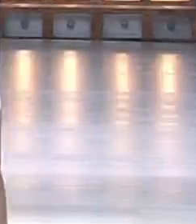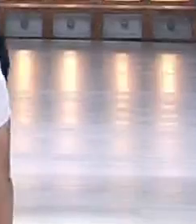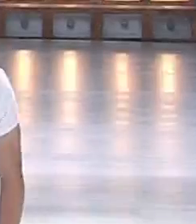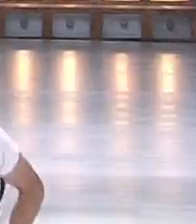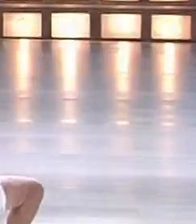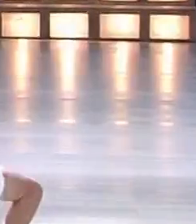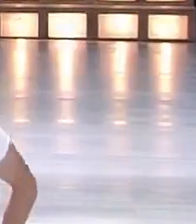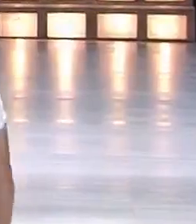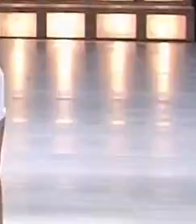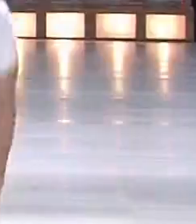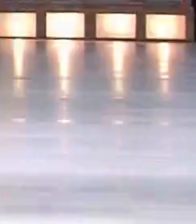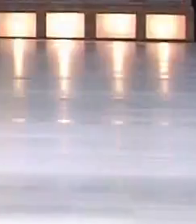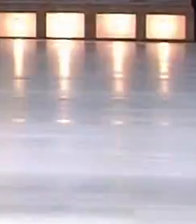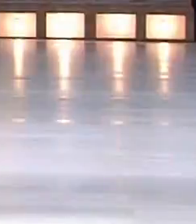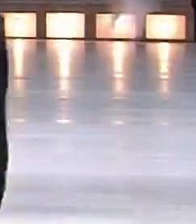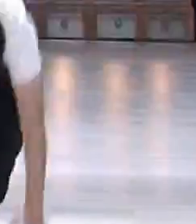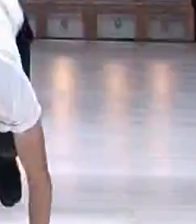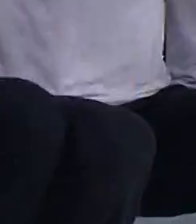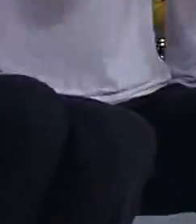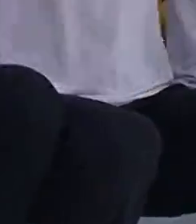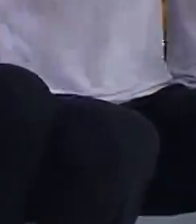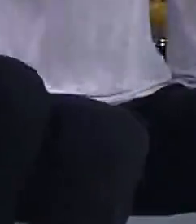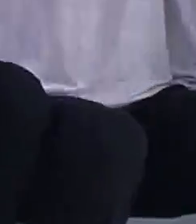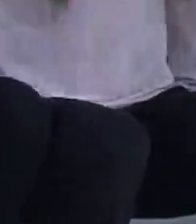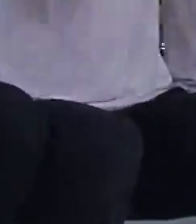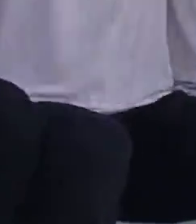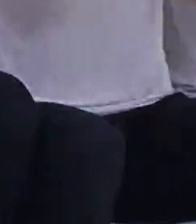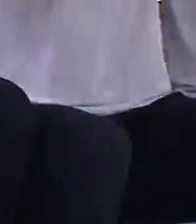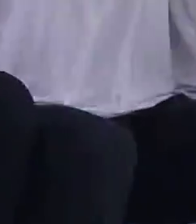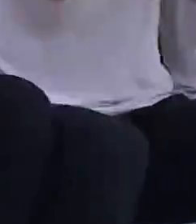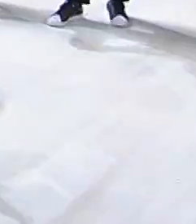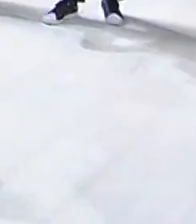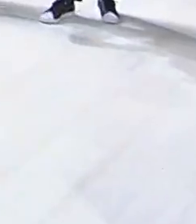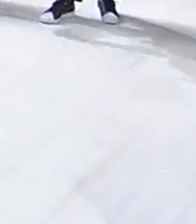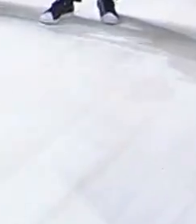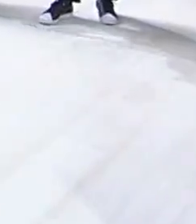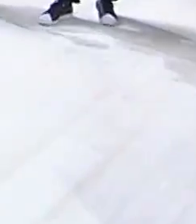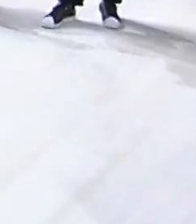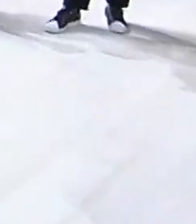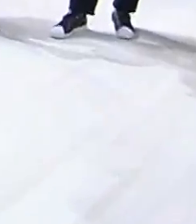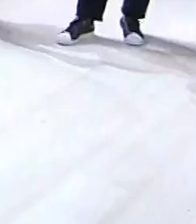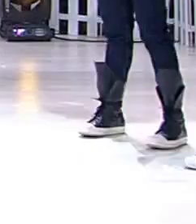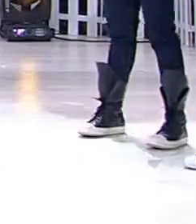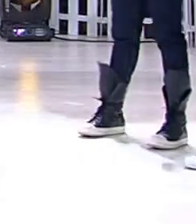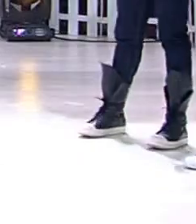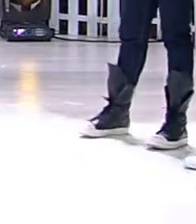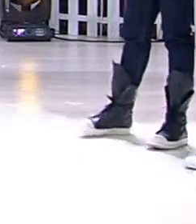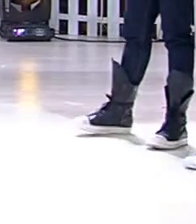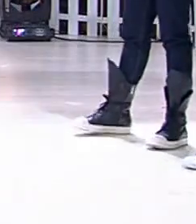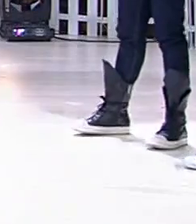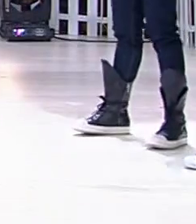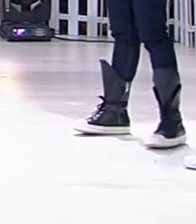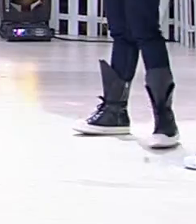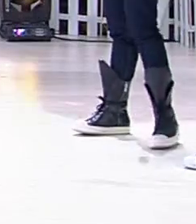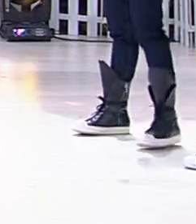了， 好，还有74个， 元哥可以的，元哥加油， 哇塞！ 哇，好累，元